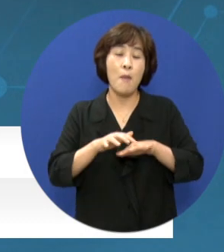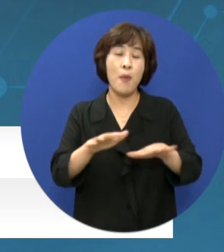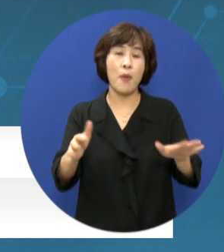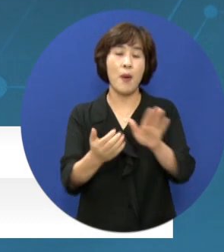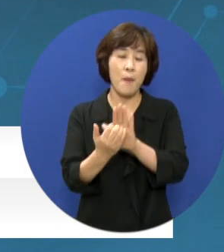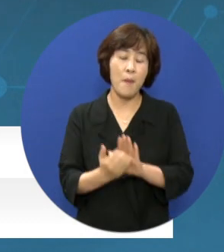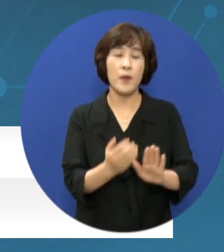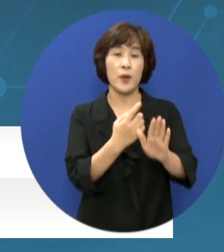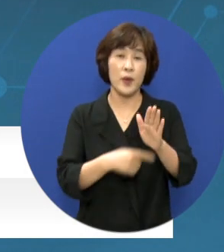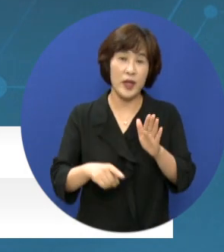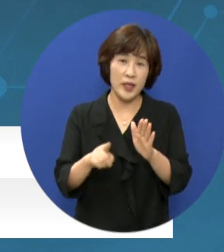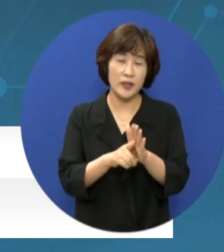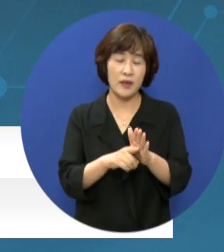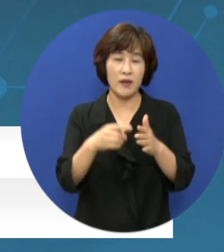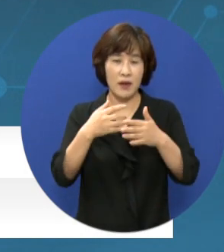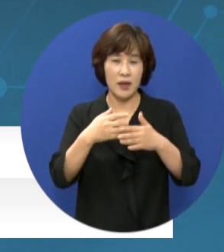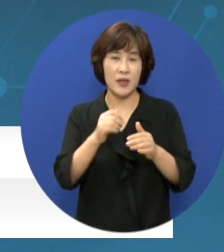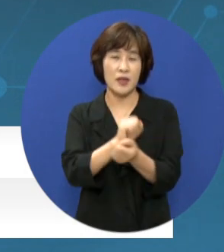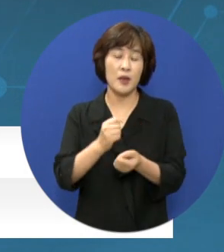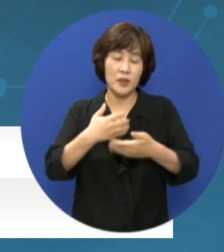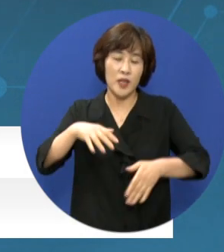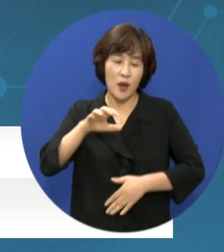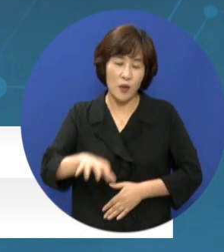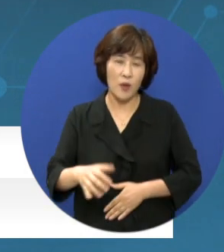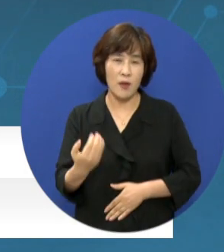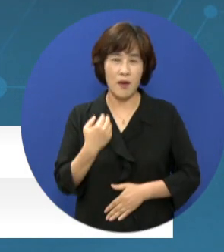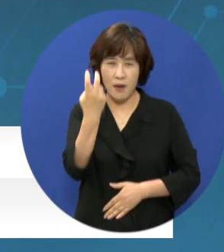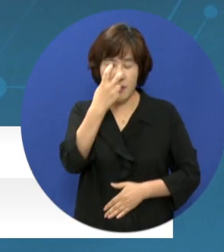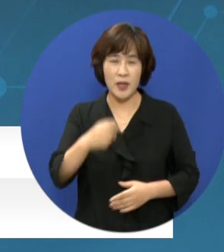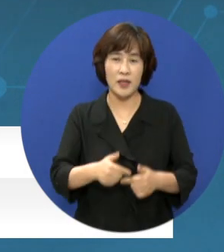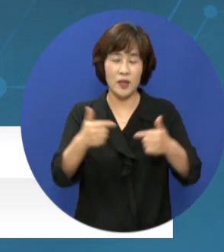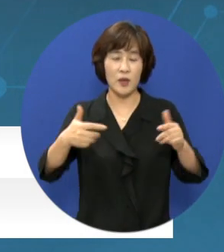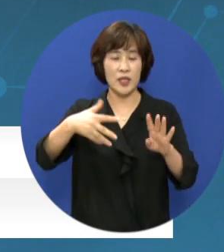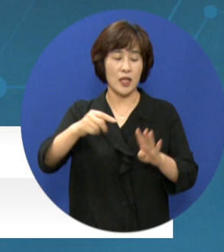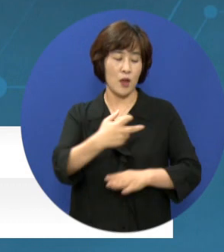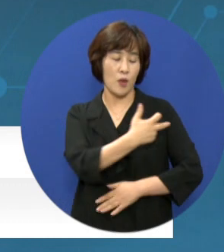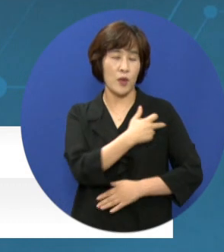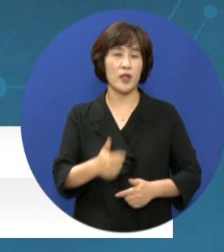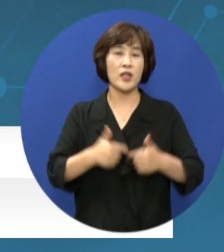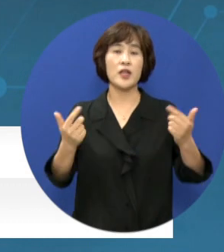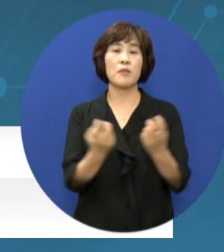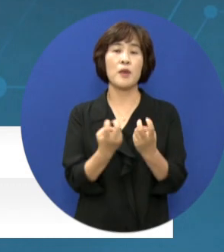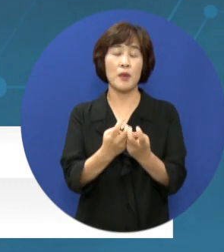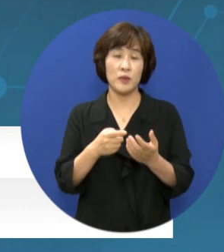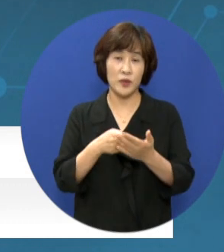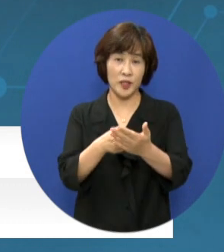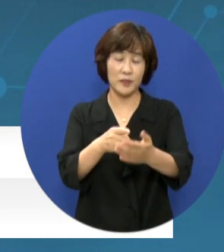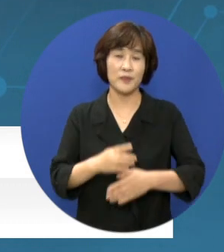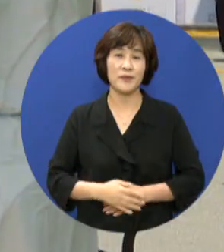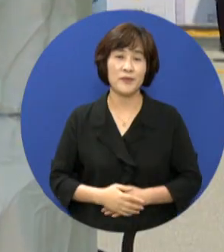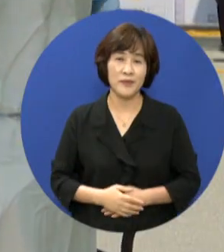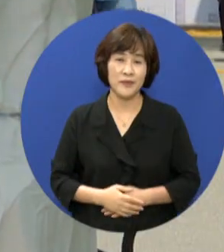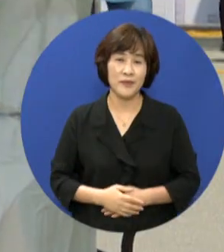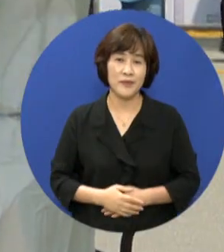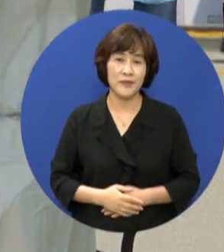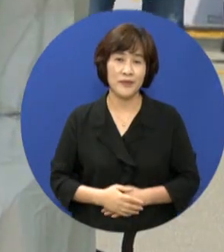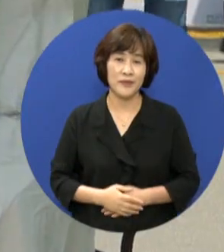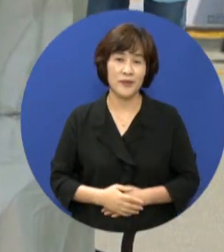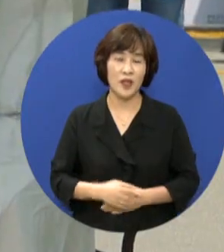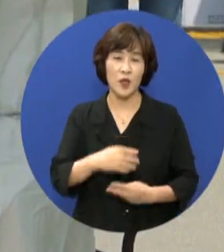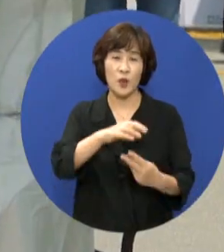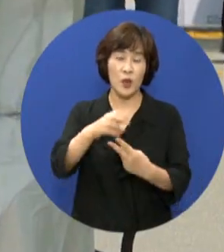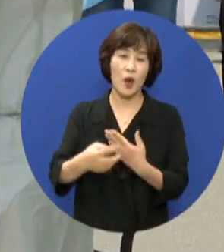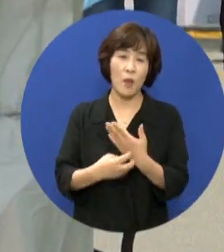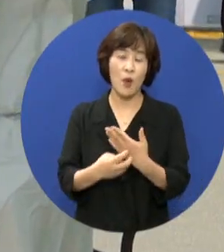구제 유행의 대응하기 위해 취약 시설 산 재검사를 늘리고 4 찾아 동료를 높이는 방안을 추진합니다 또는